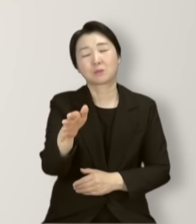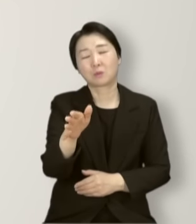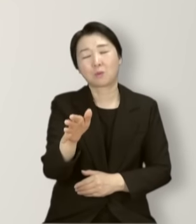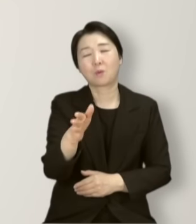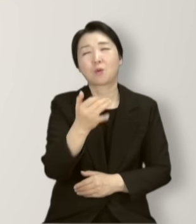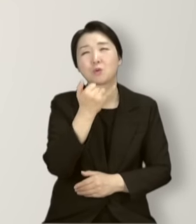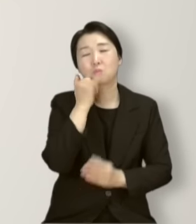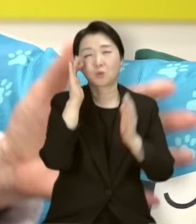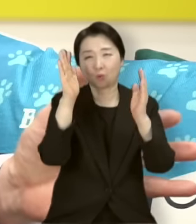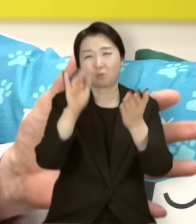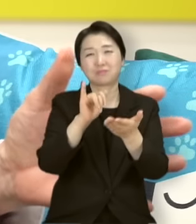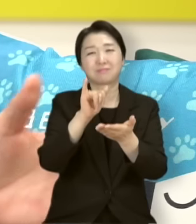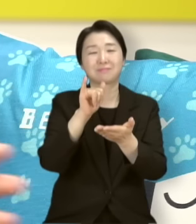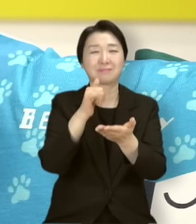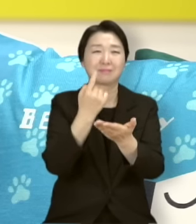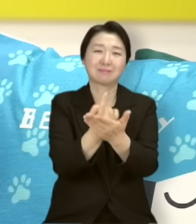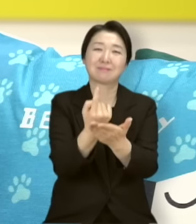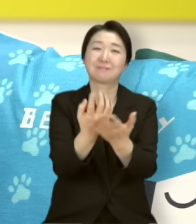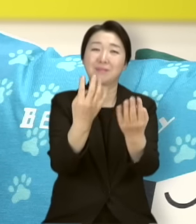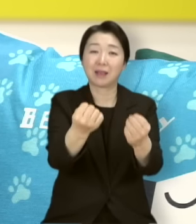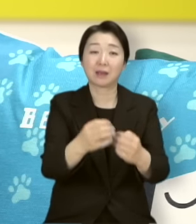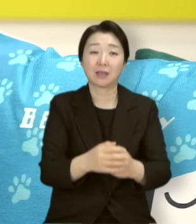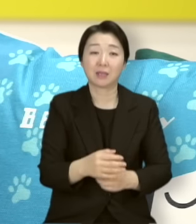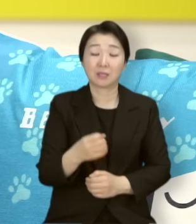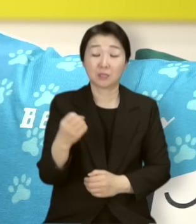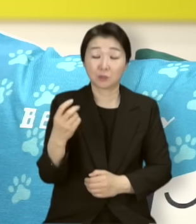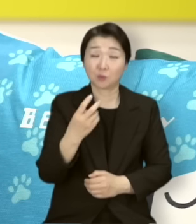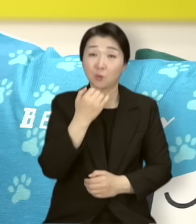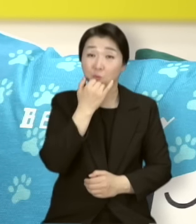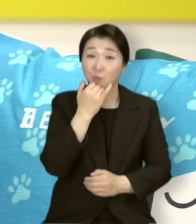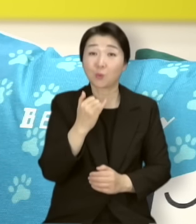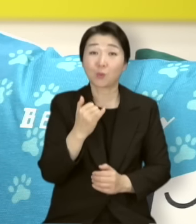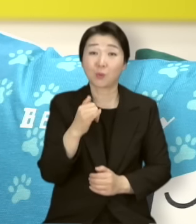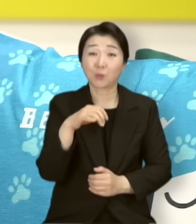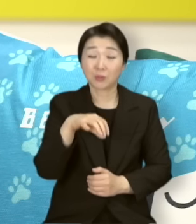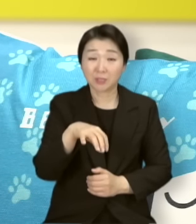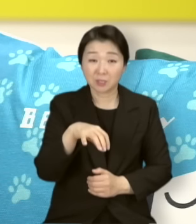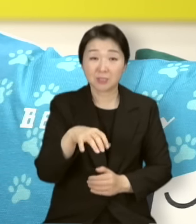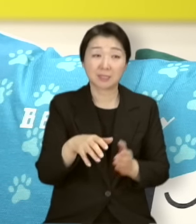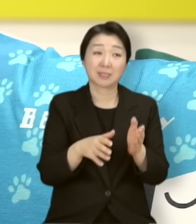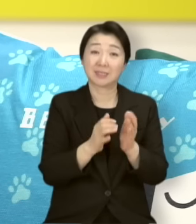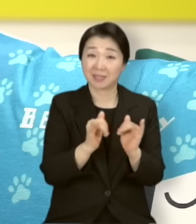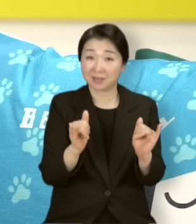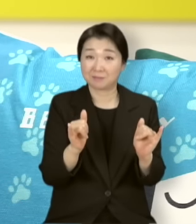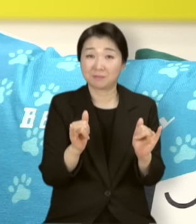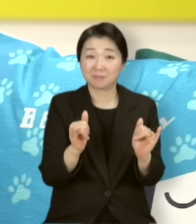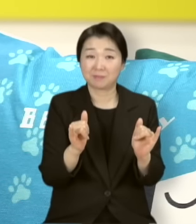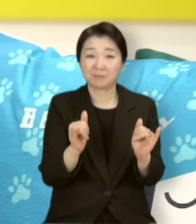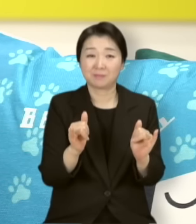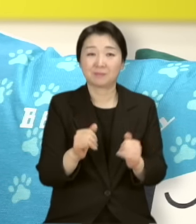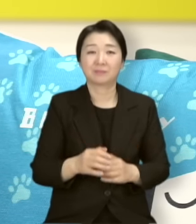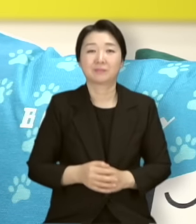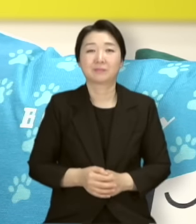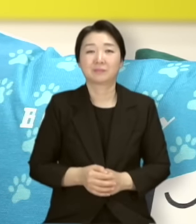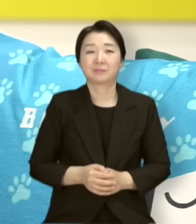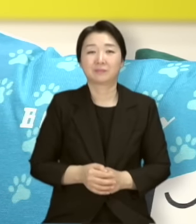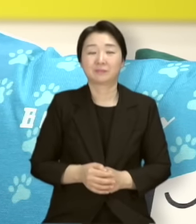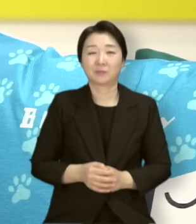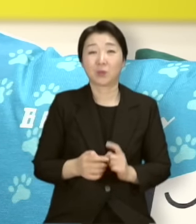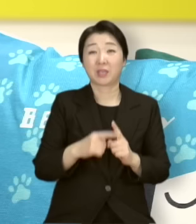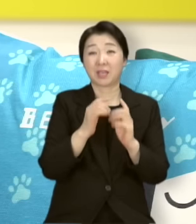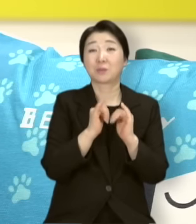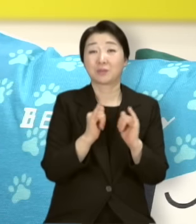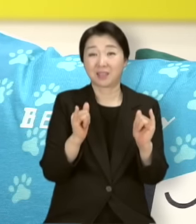예. 그런 학생이 한 무리 있고 또 학생들은 현지 독일 주민. 네. 그러니까